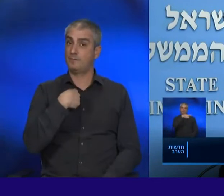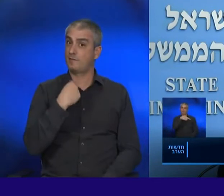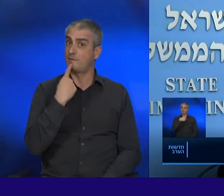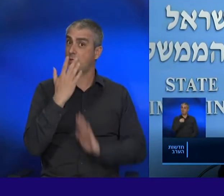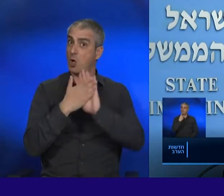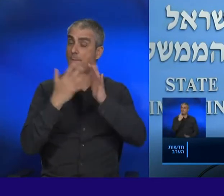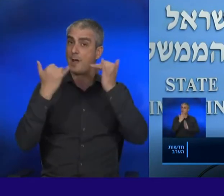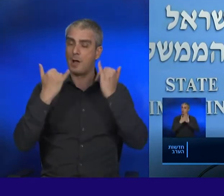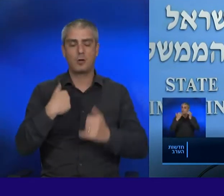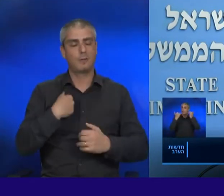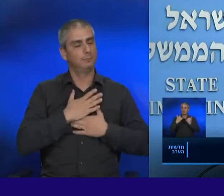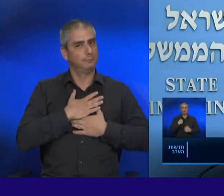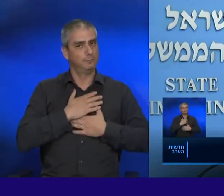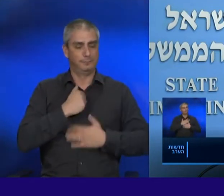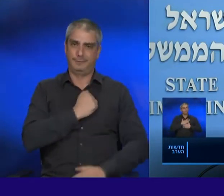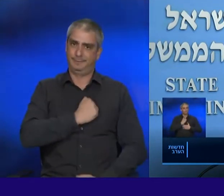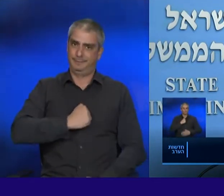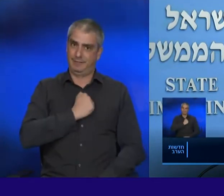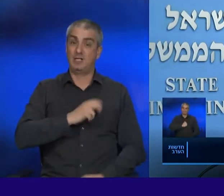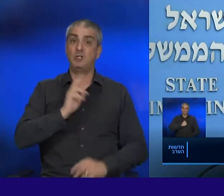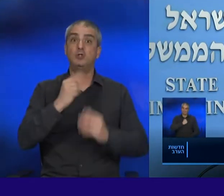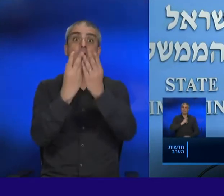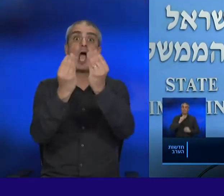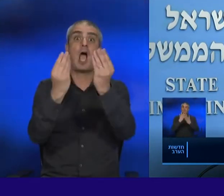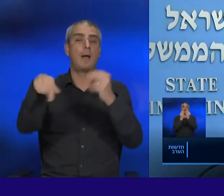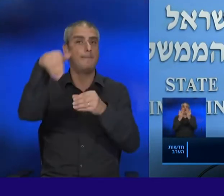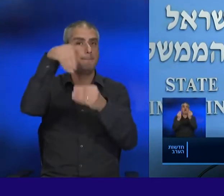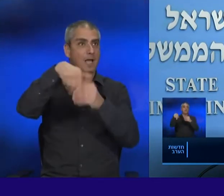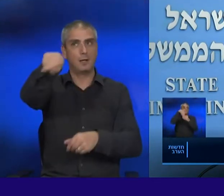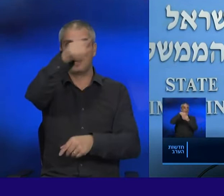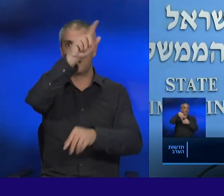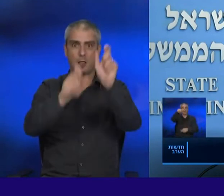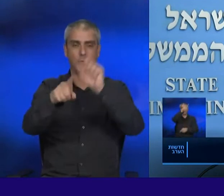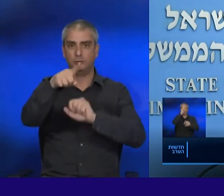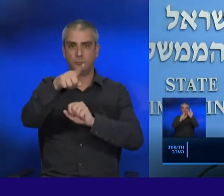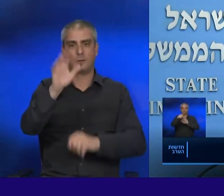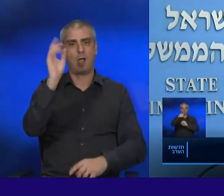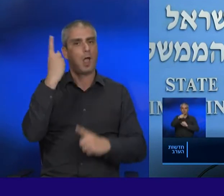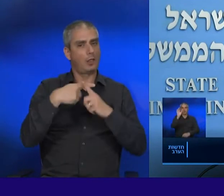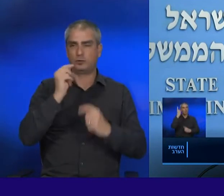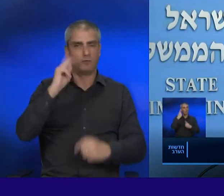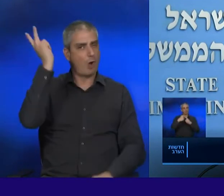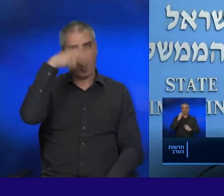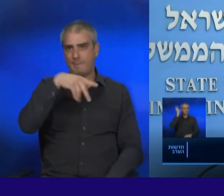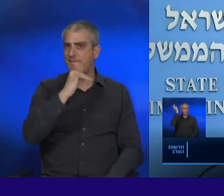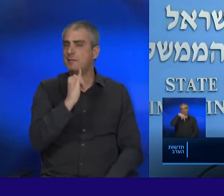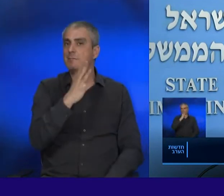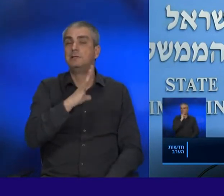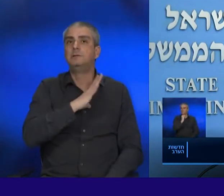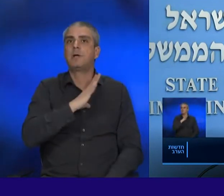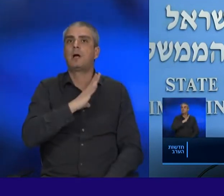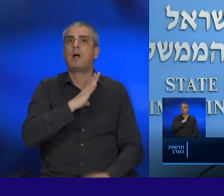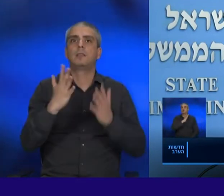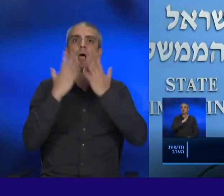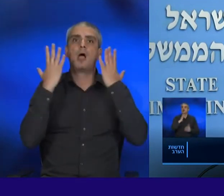את זה הערב בצער. יש רבים ביניכם שעדיין לא מבינים את גודל הסכנה.